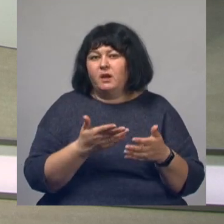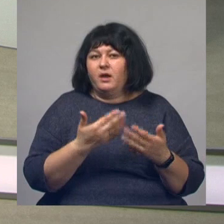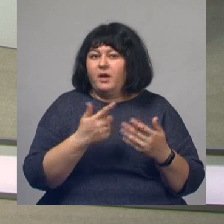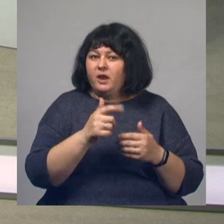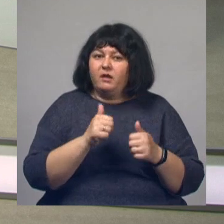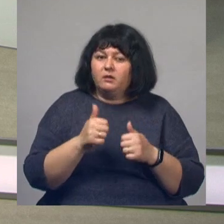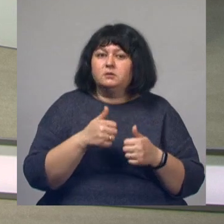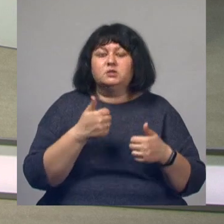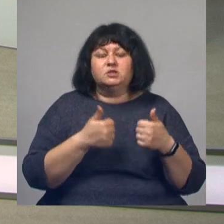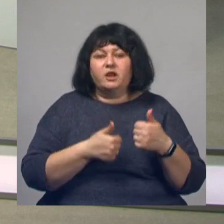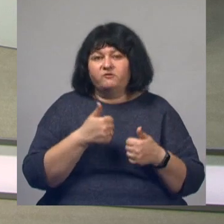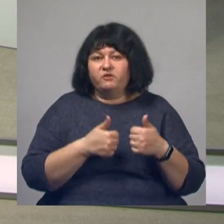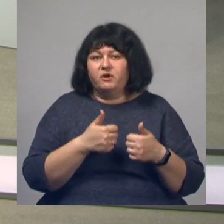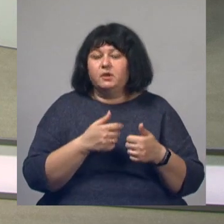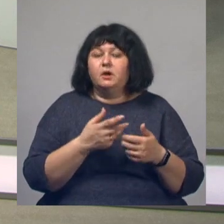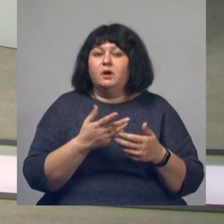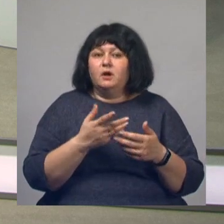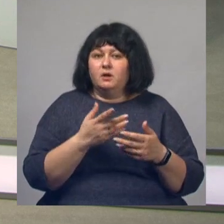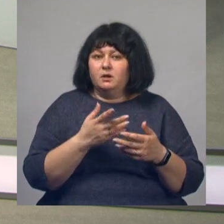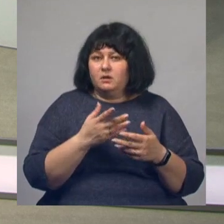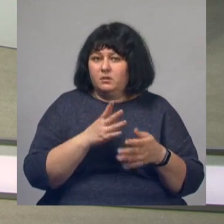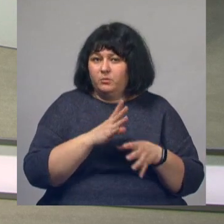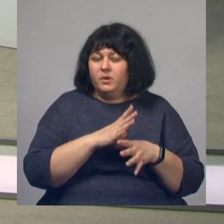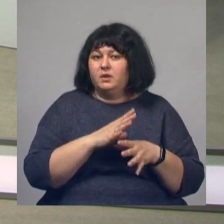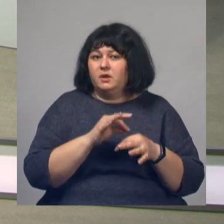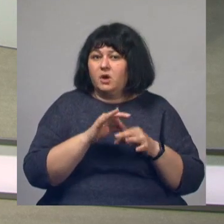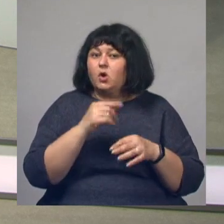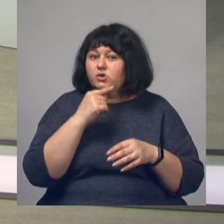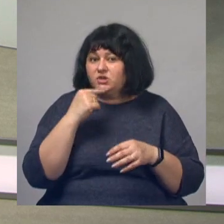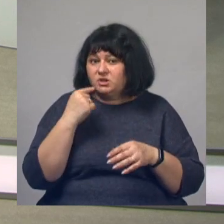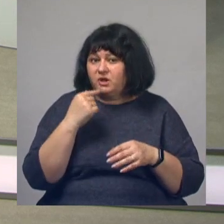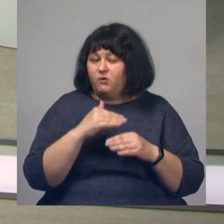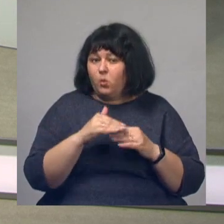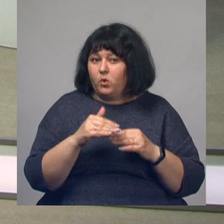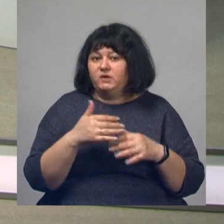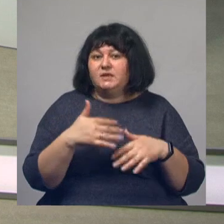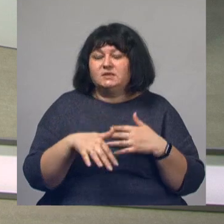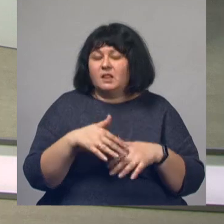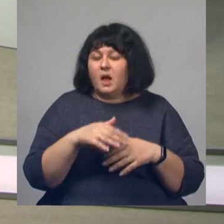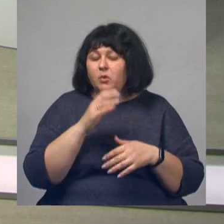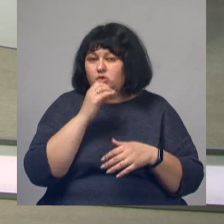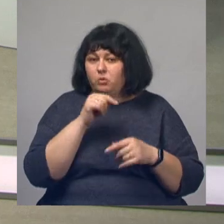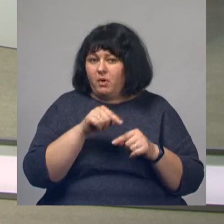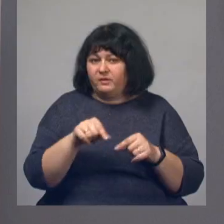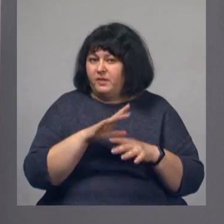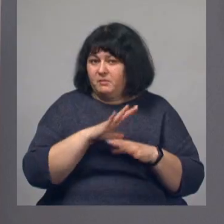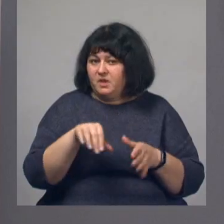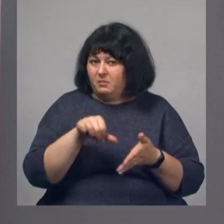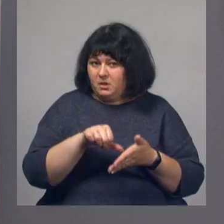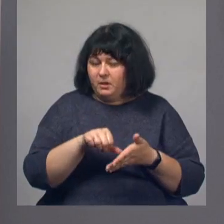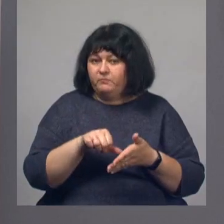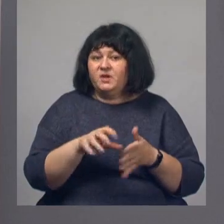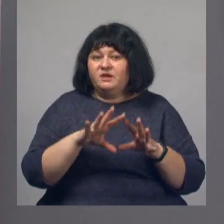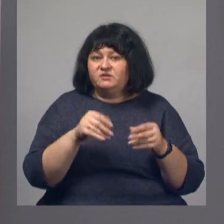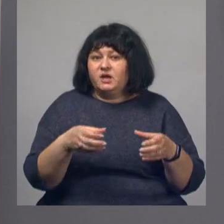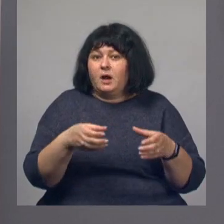Нет, соревнования, поскольку это соревнования российского уровня, естественно, слабых собак, откровенно, там не было. И все